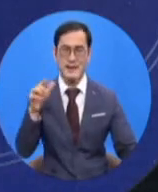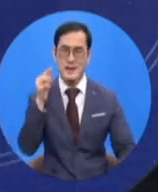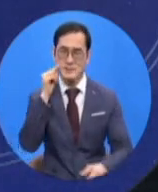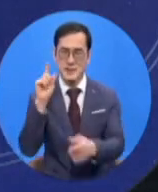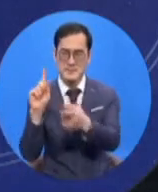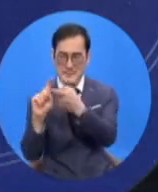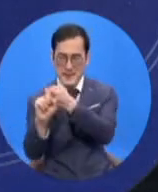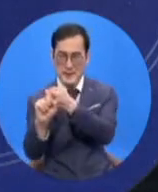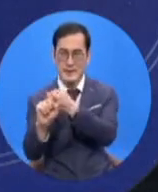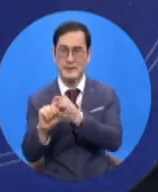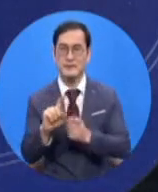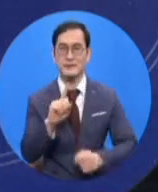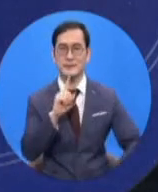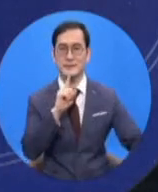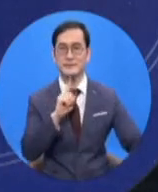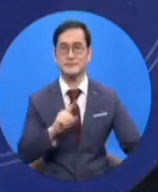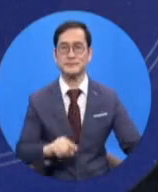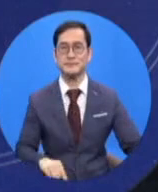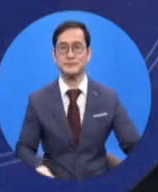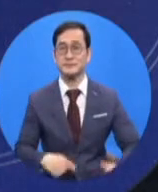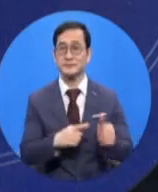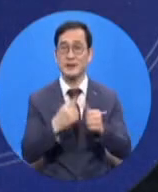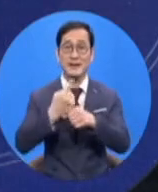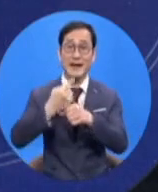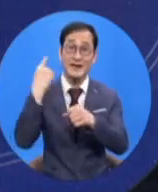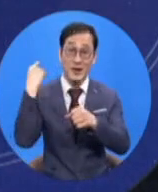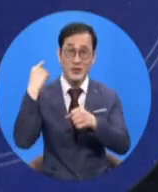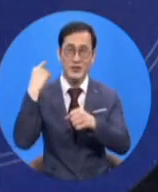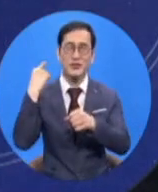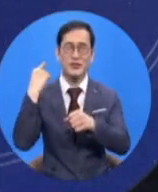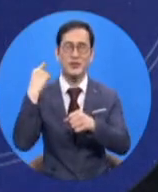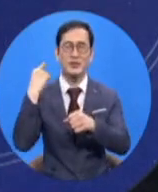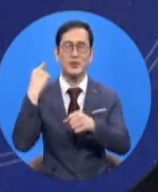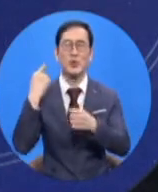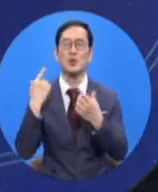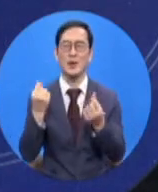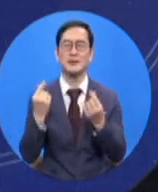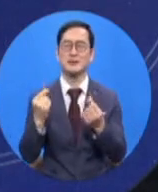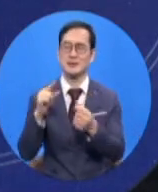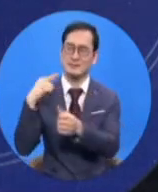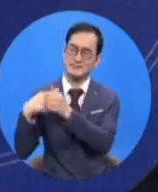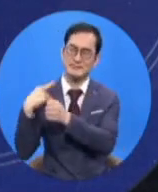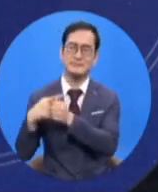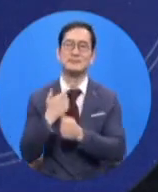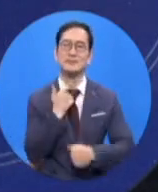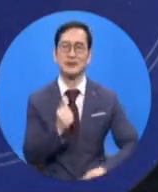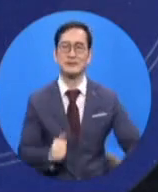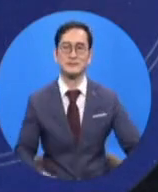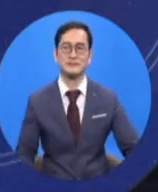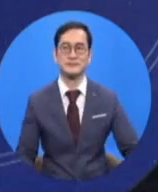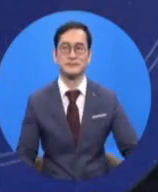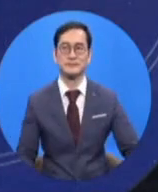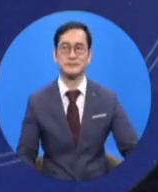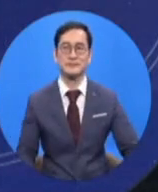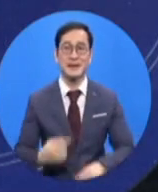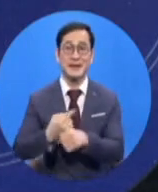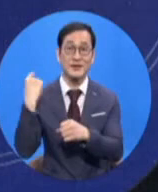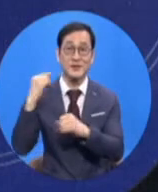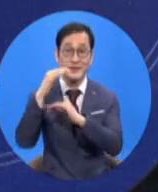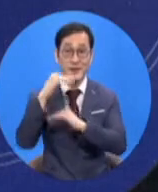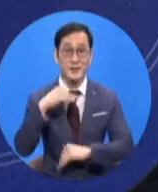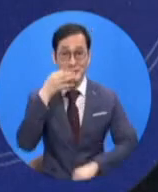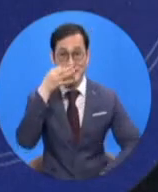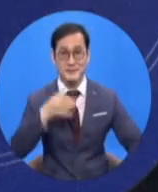했는데요 김 회장은 지난해 광복절 경축 식 에서도 논란을 일으킨 바 있습니다 당시에 이 바로 내용도